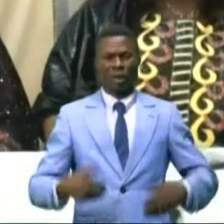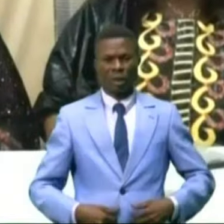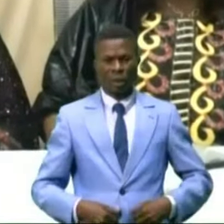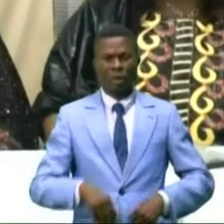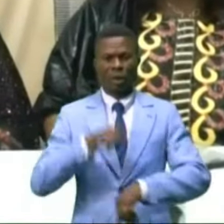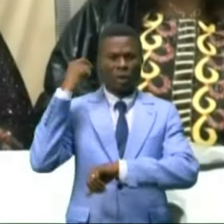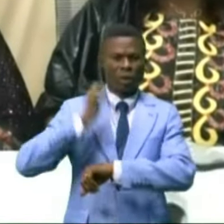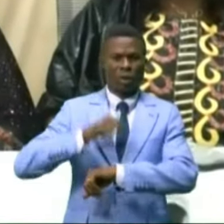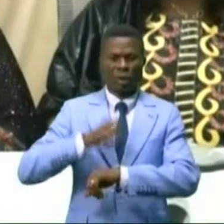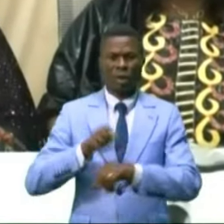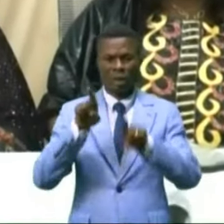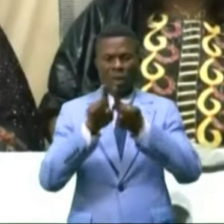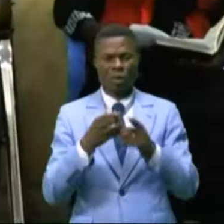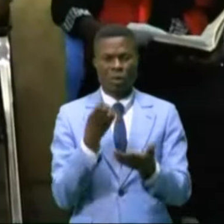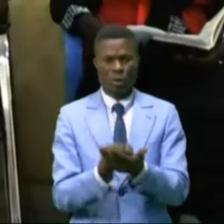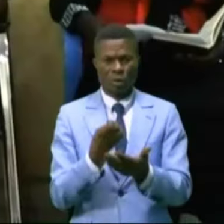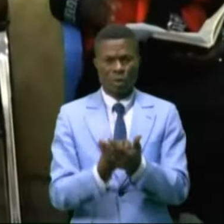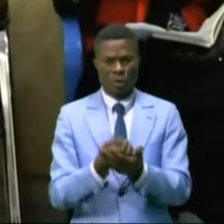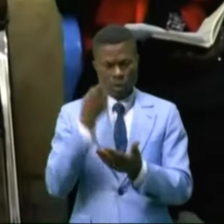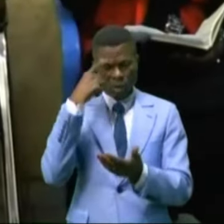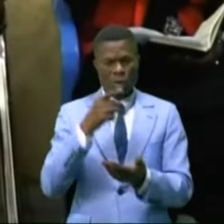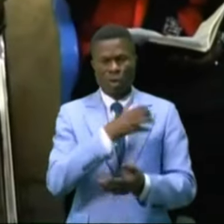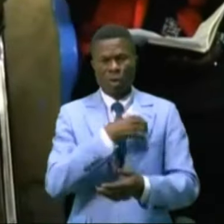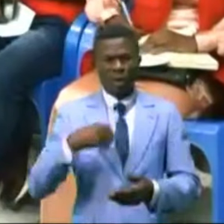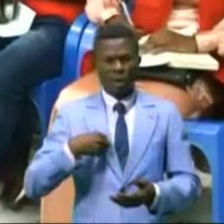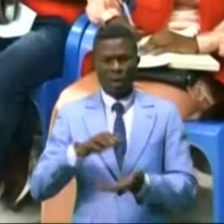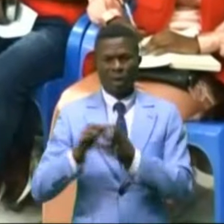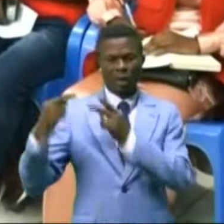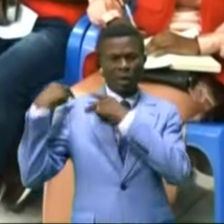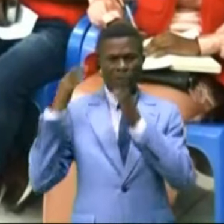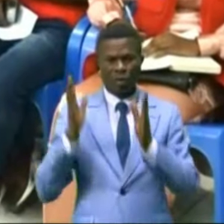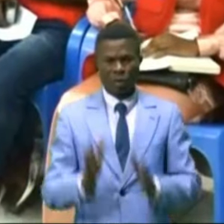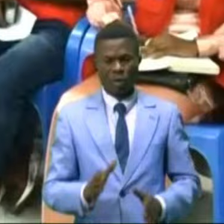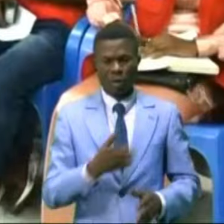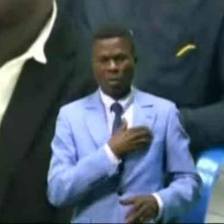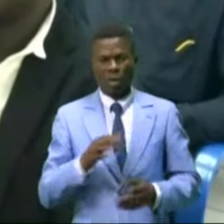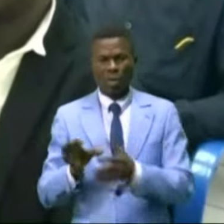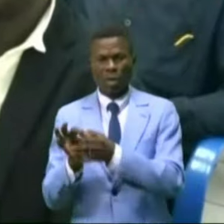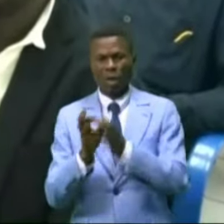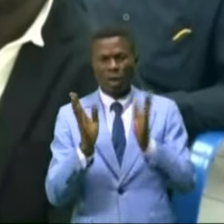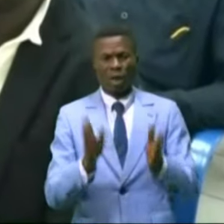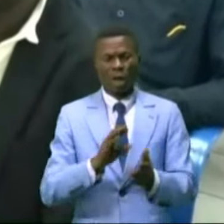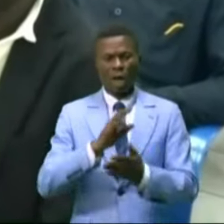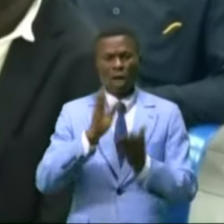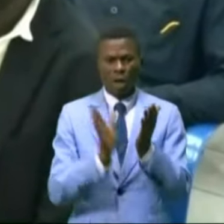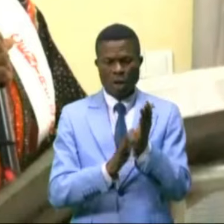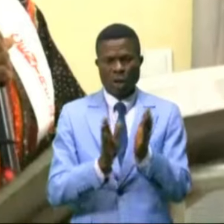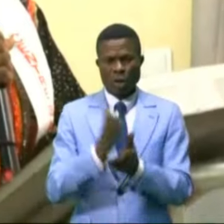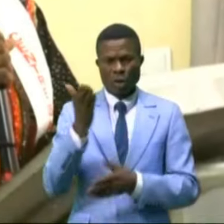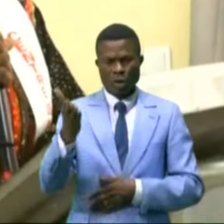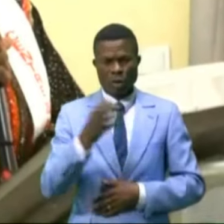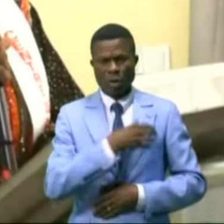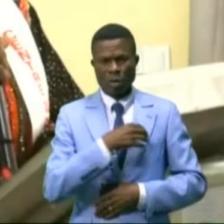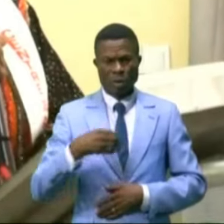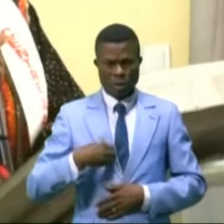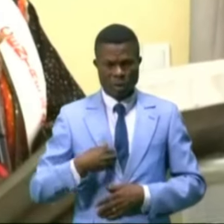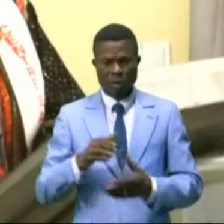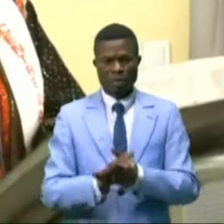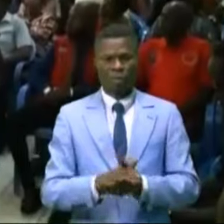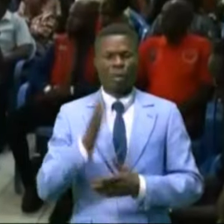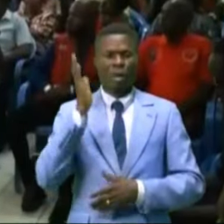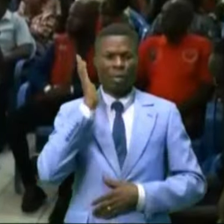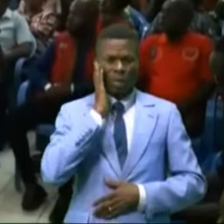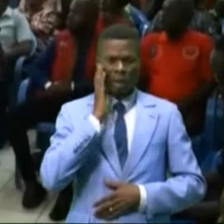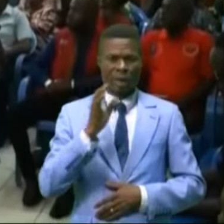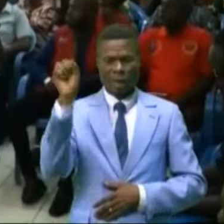juridique et économique pour l'autonomisation durable la coordonnatrice de ce centre madame magalano Marie Solange